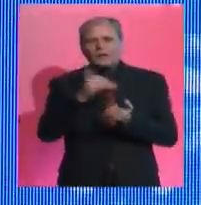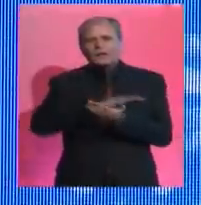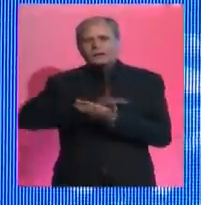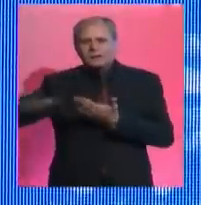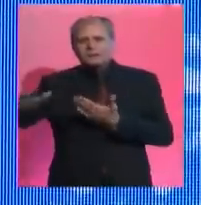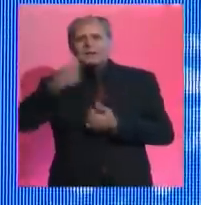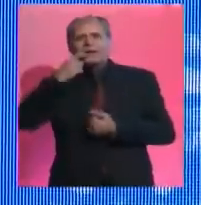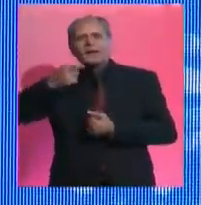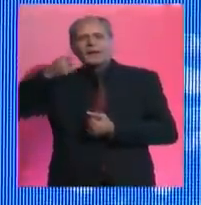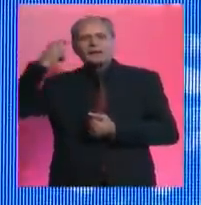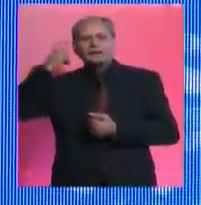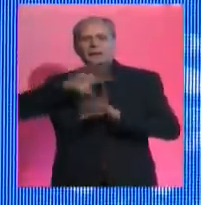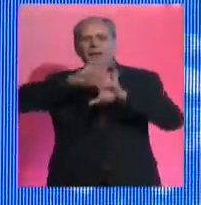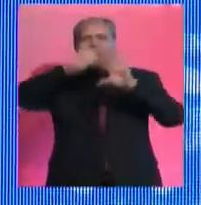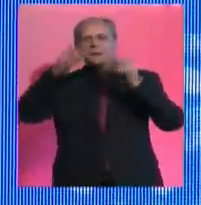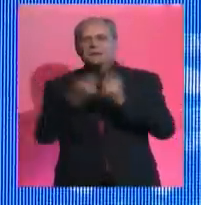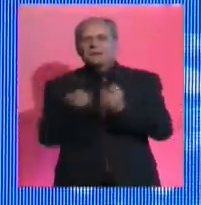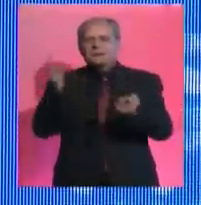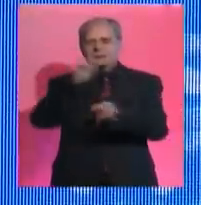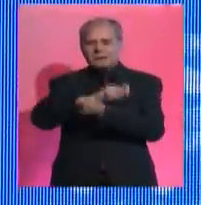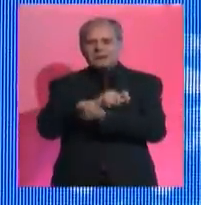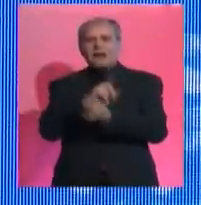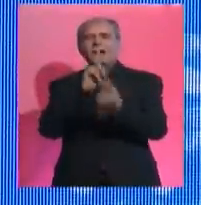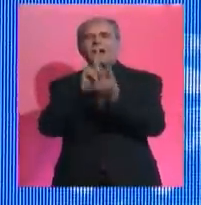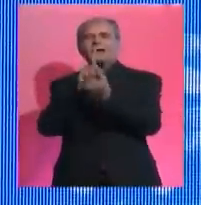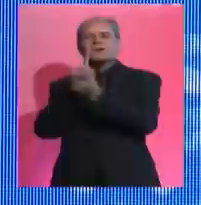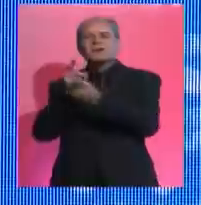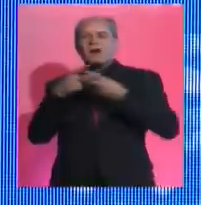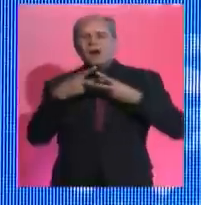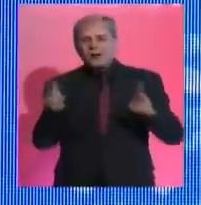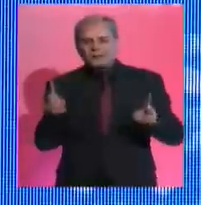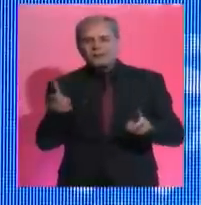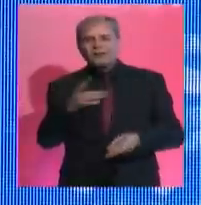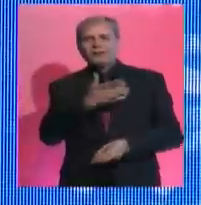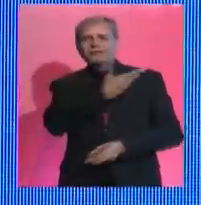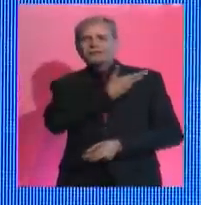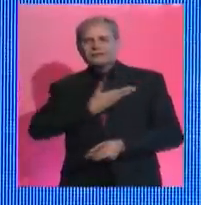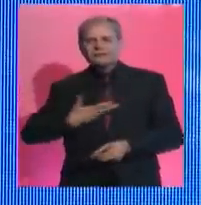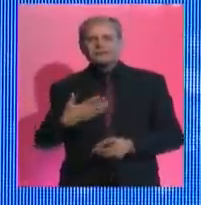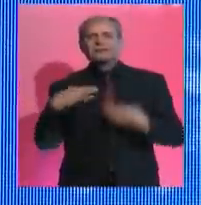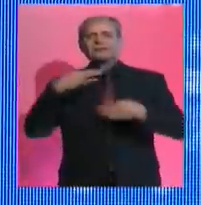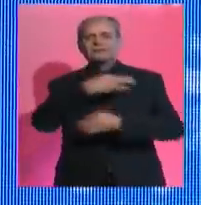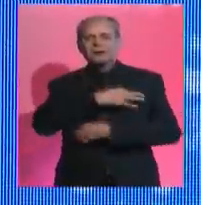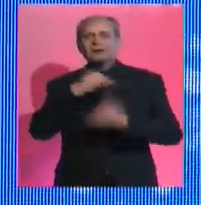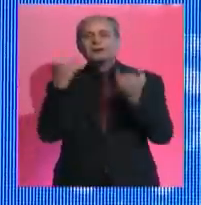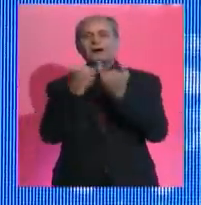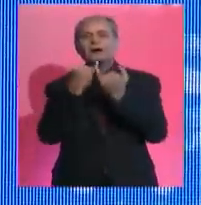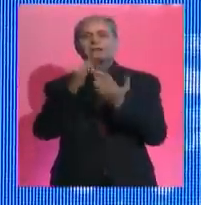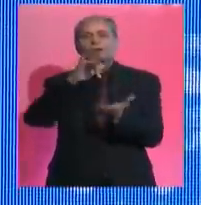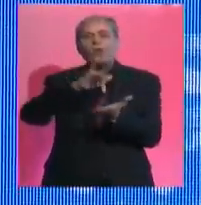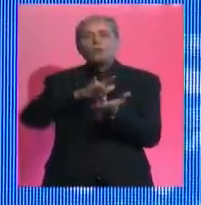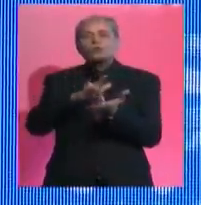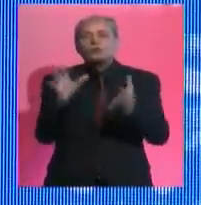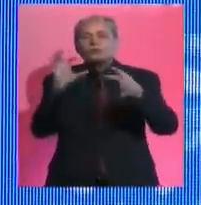bütün geçmişin bir yana bırakılmasını karşılıklı bağışlama ve hoşgörüye dayanan bir kardeşlik ortamının